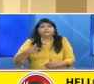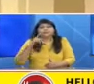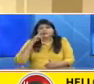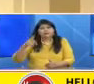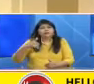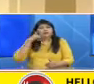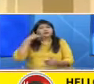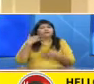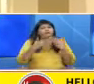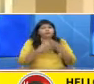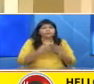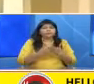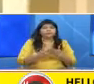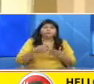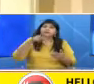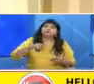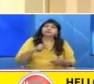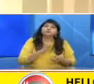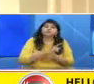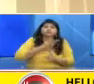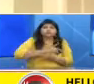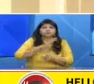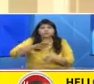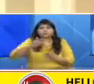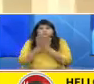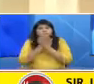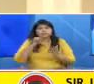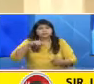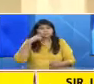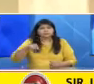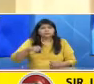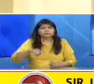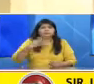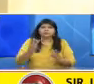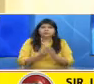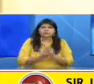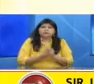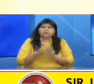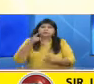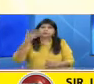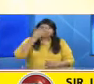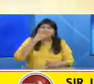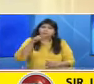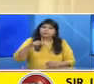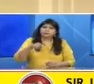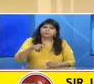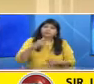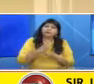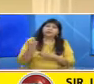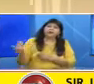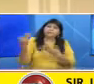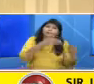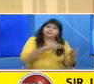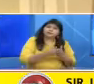नाम सृष्टि विद्या है और मैं सेकेंड ईयर की स्टूडेंट हूँ। सर, मैंने 12 अगस्त को आपका एपिसोड देखा था बियर ग्रिल्स के साथ, जिसमें आप आए